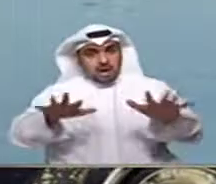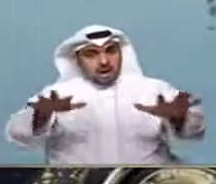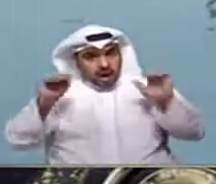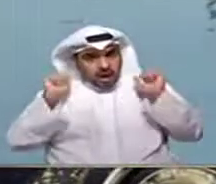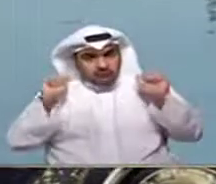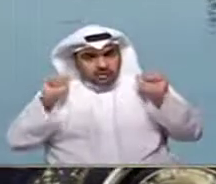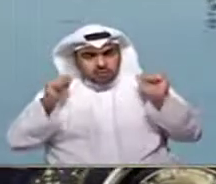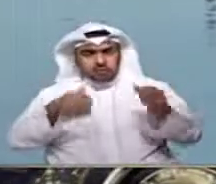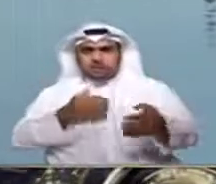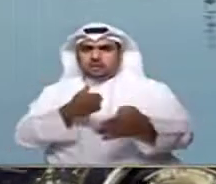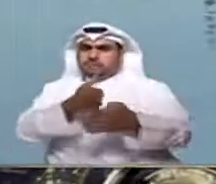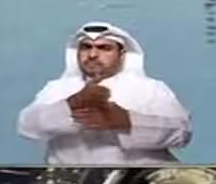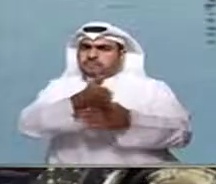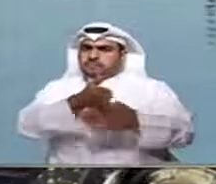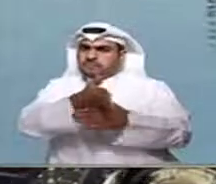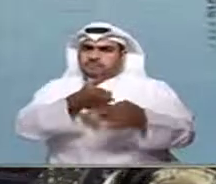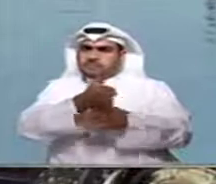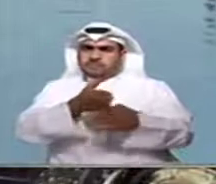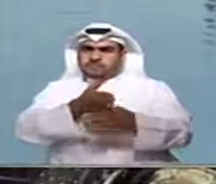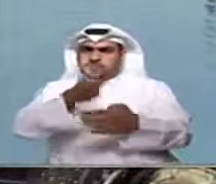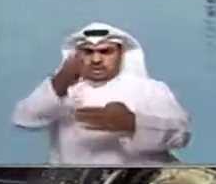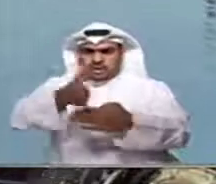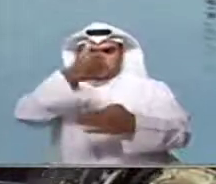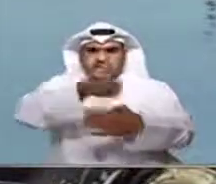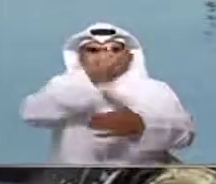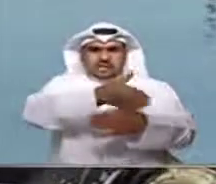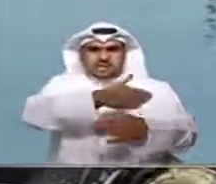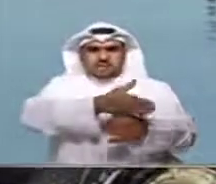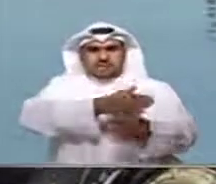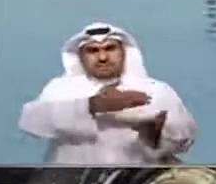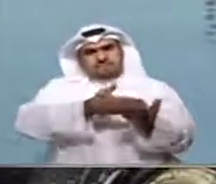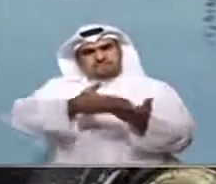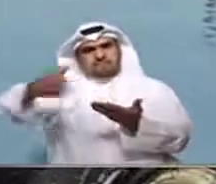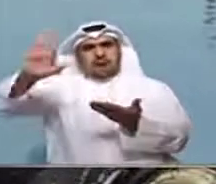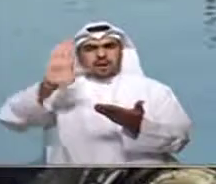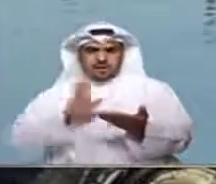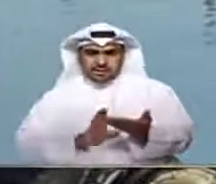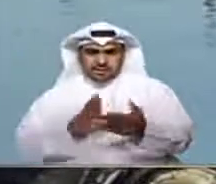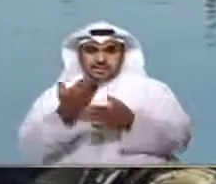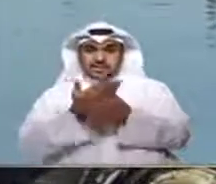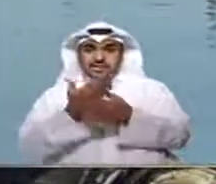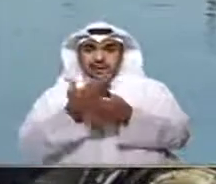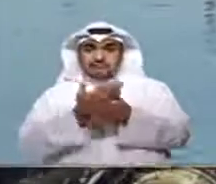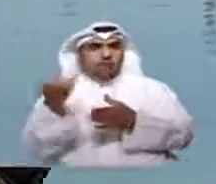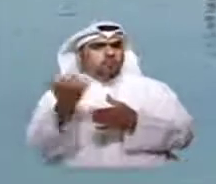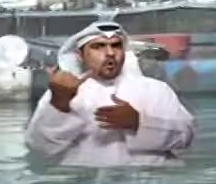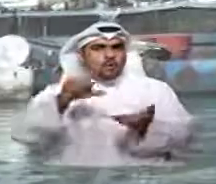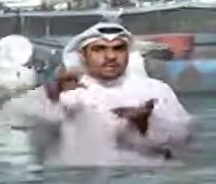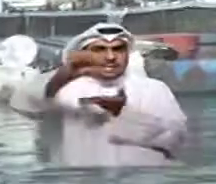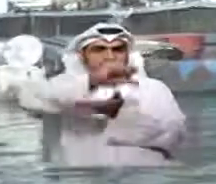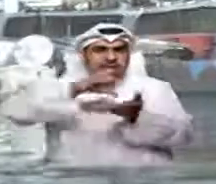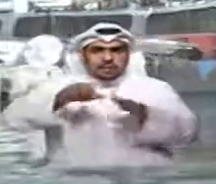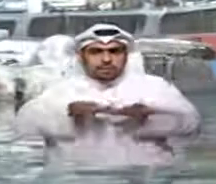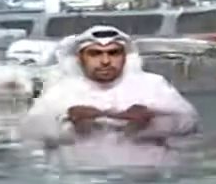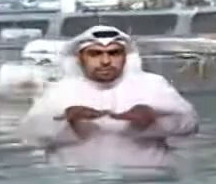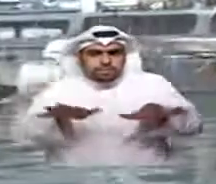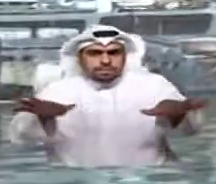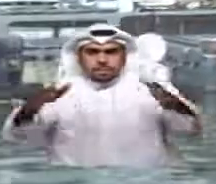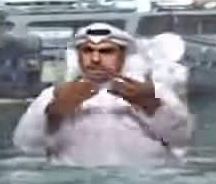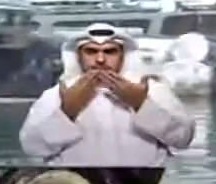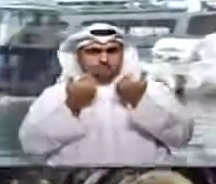للبيئة. يتم تفريغ الزيوت المتواجدة فيها للتأكد من عدم تلوث البيئة البحرية. قطاع النقل